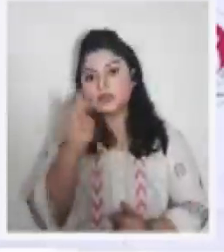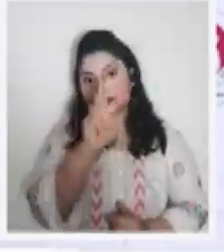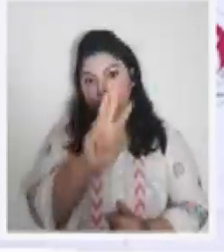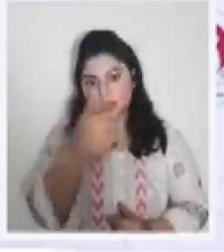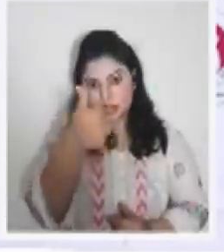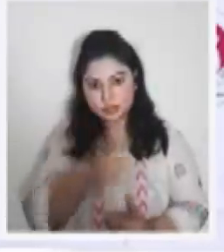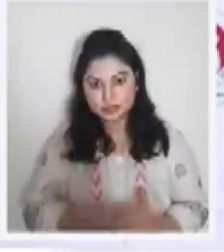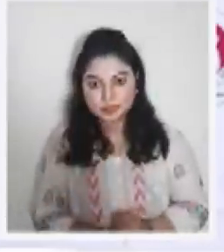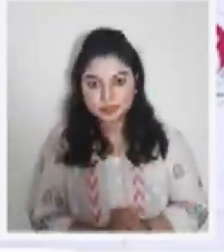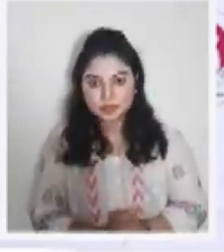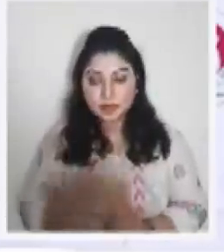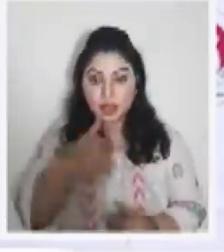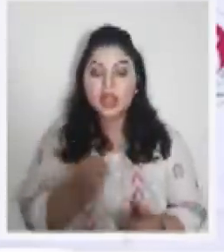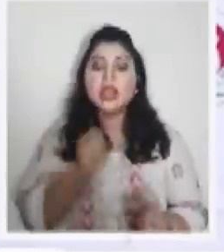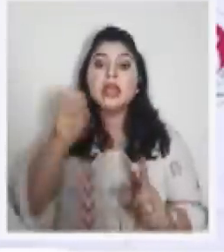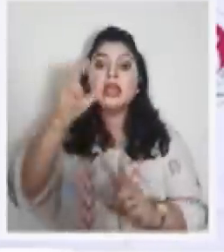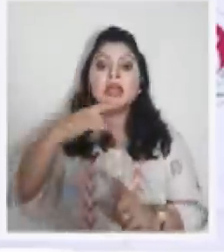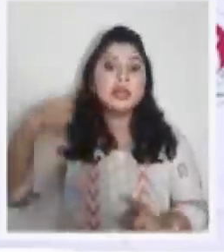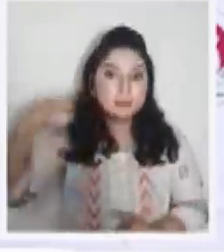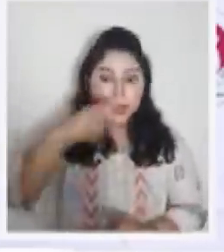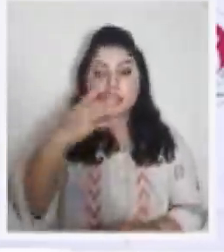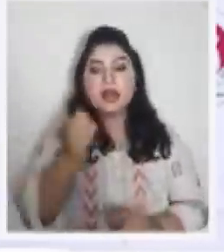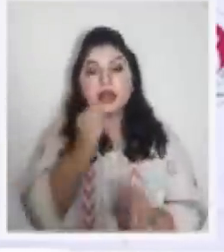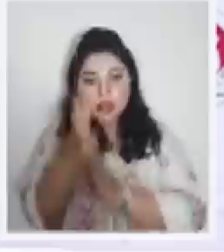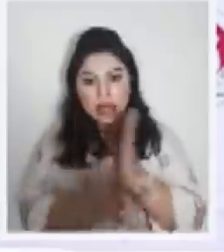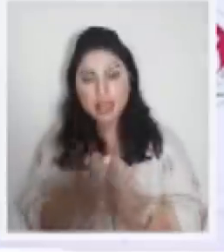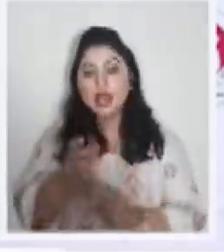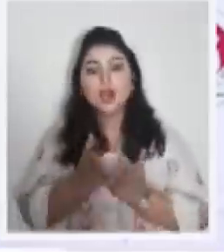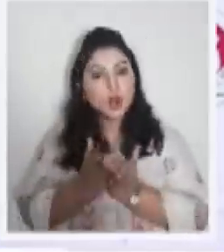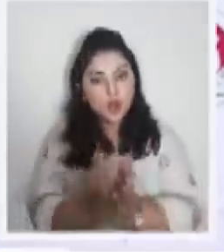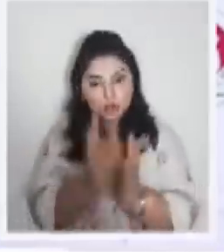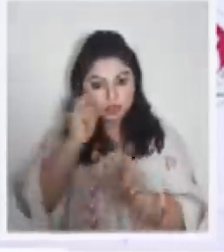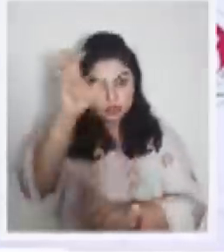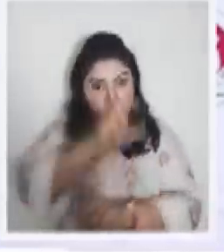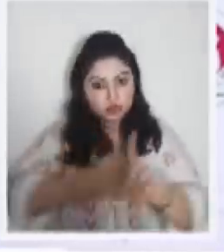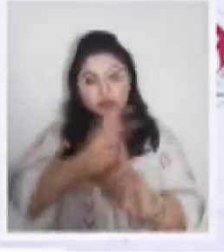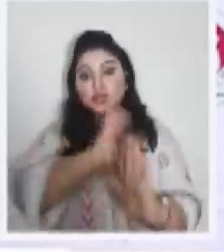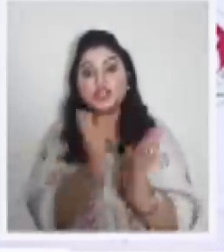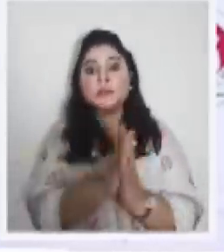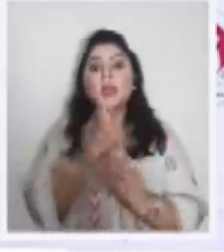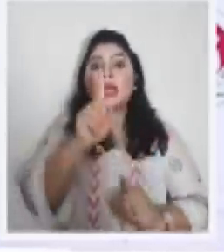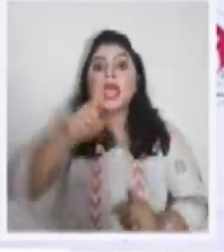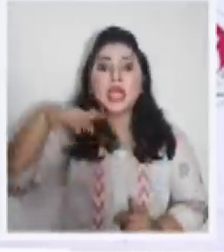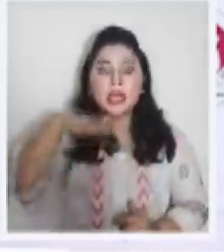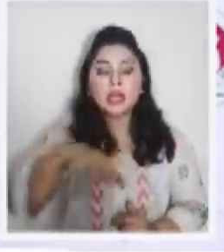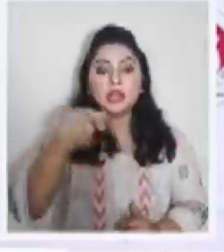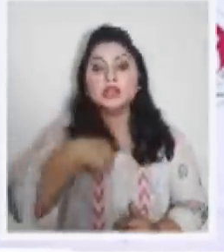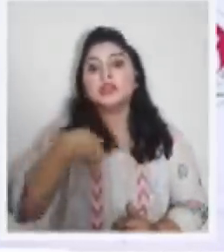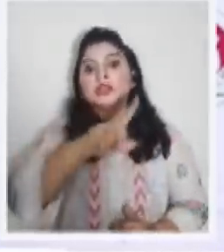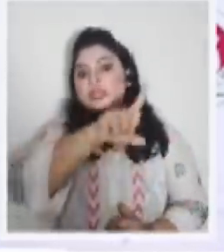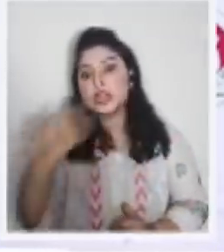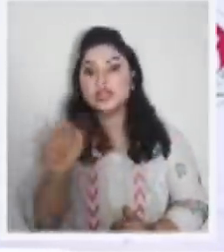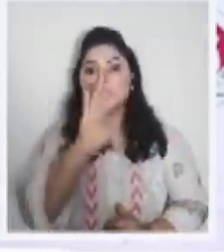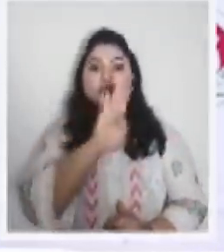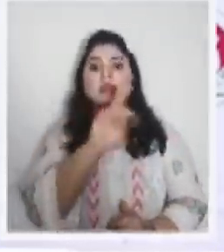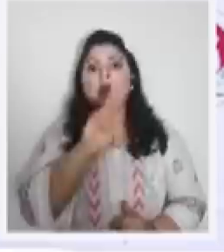বন্দরে 137 জন। এই বিমানবন্দর, স্থলবন্দর, সমুদ্রবন্দর এবং ক্যান্টনমেন্ট রেল স্টেশন সহ এ পর্যন্ত স্ক্রিনিং